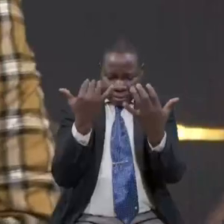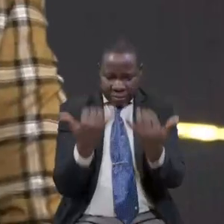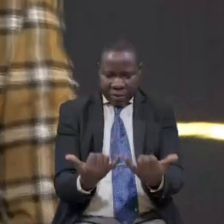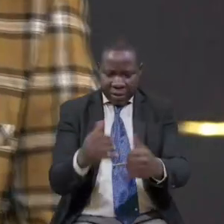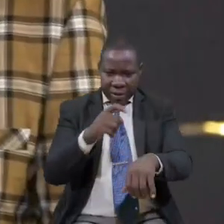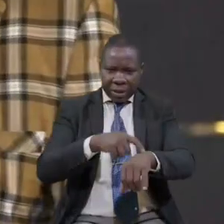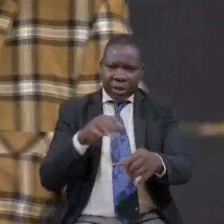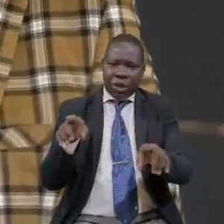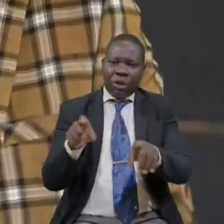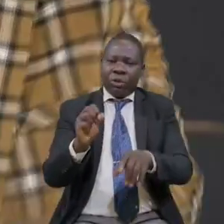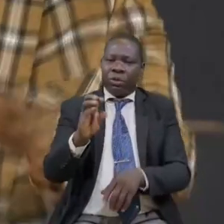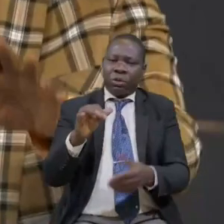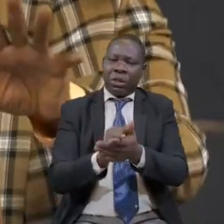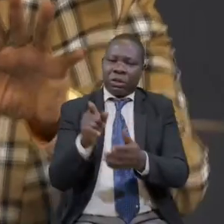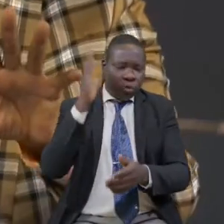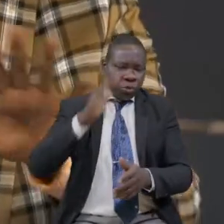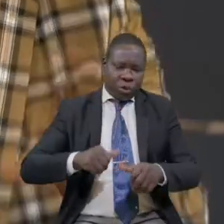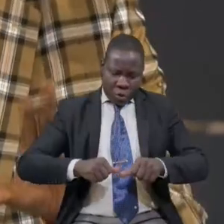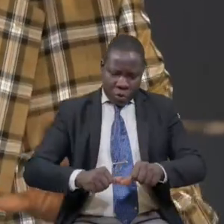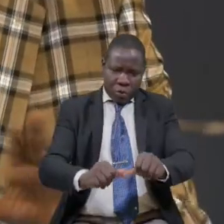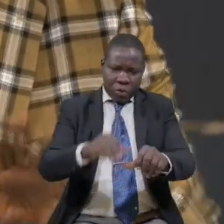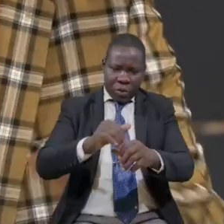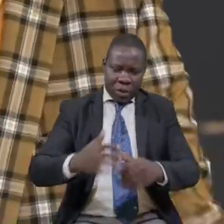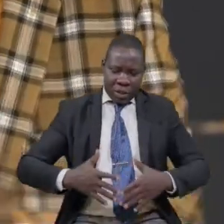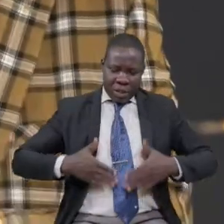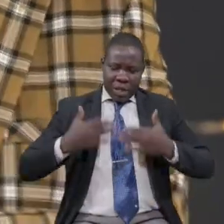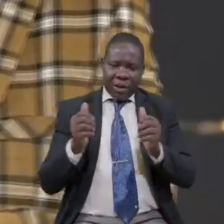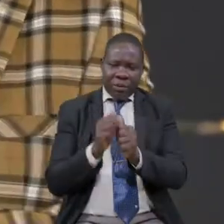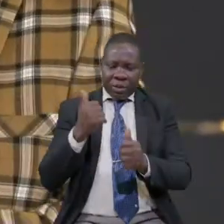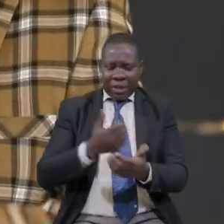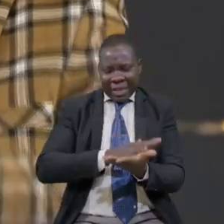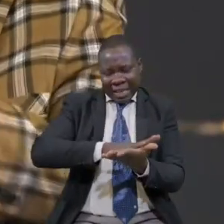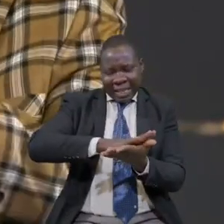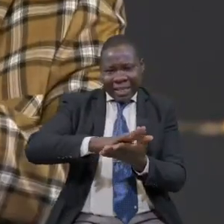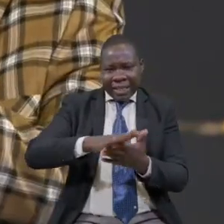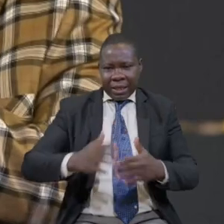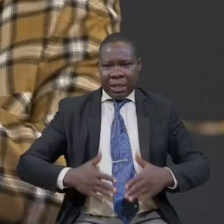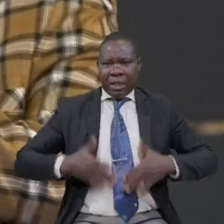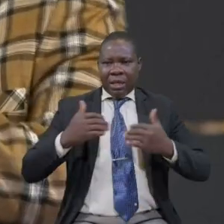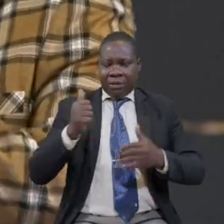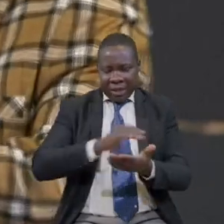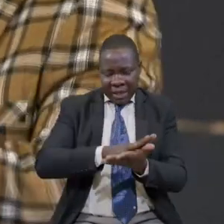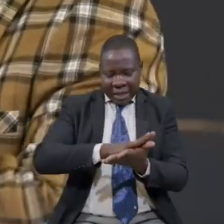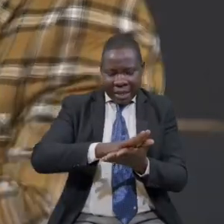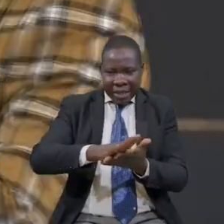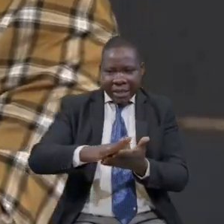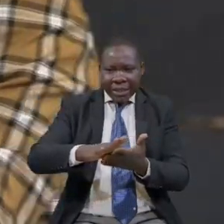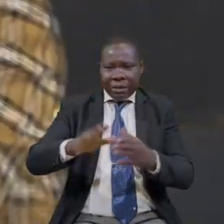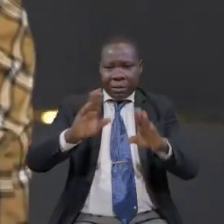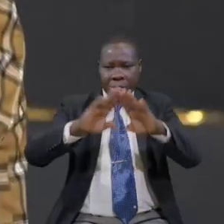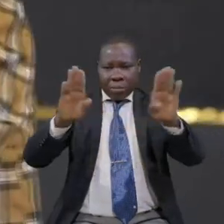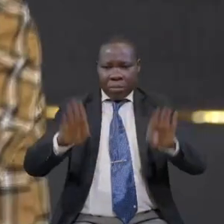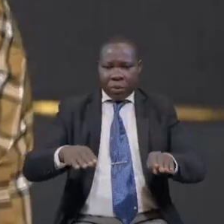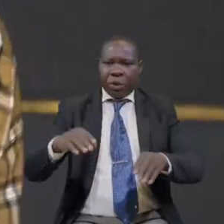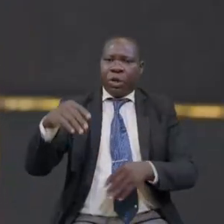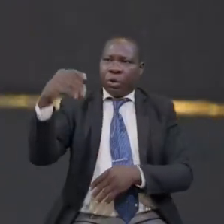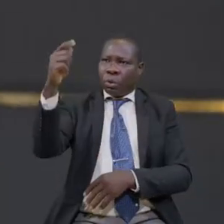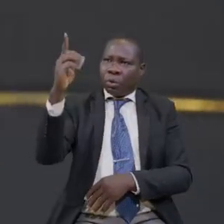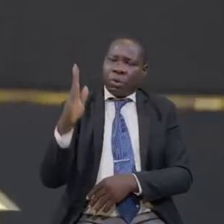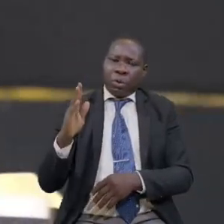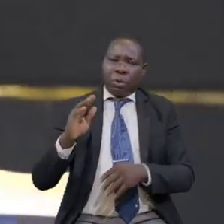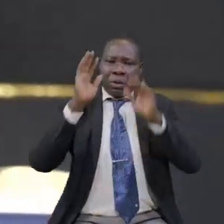afin que vous continuiez la vie avec une vie pure. La grâce merveilleuse de